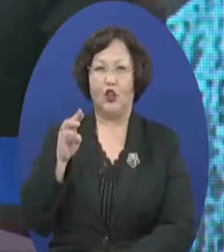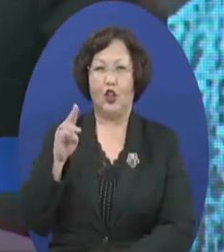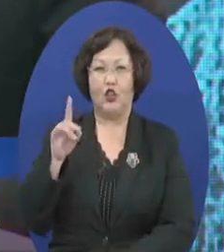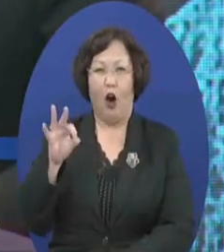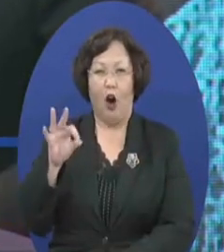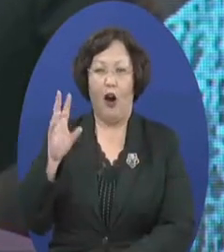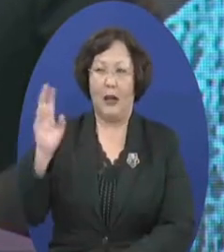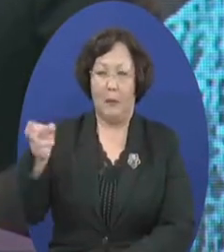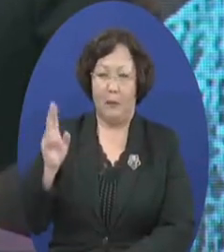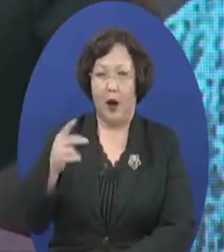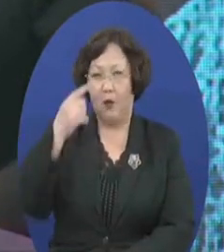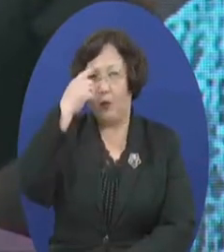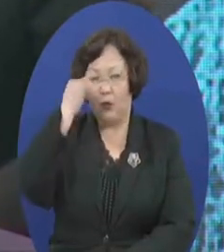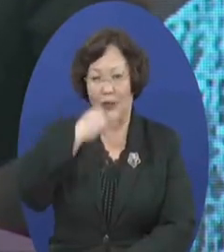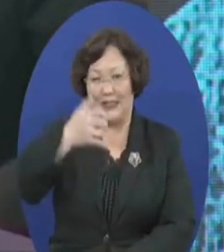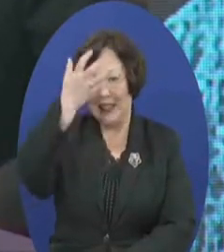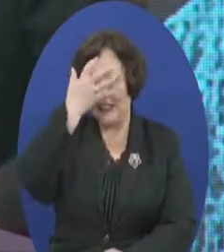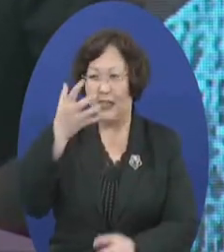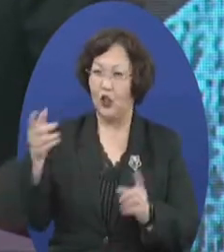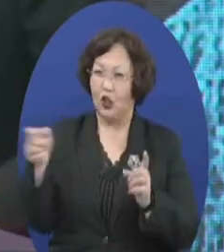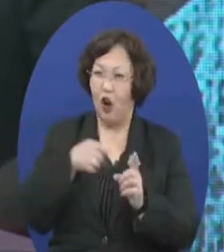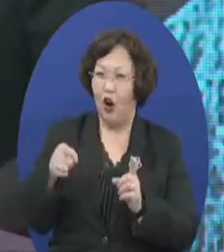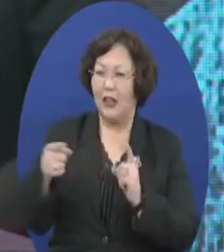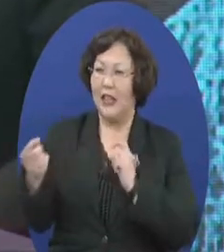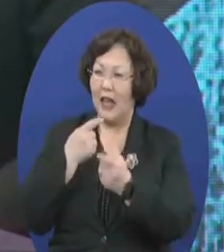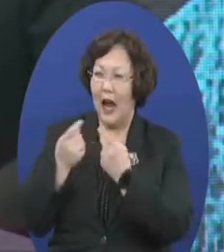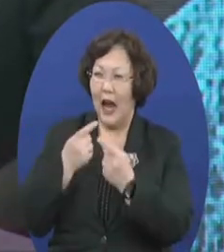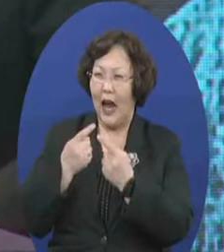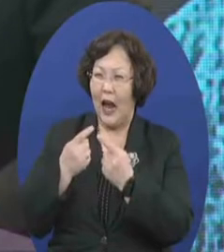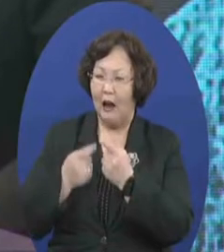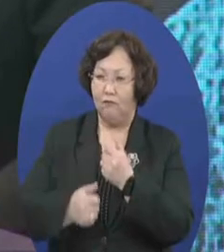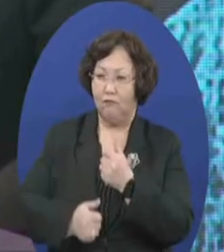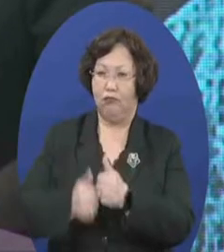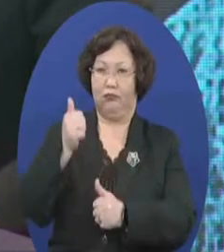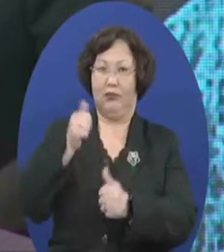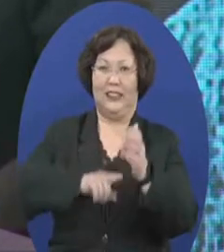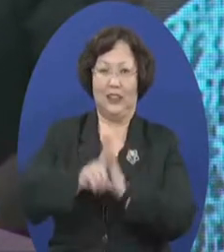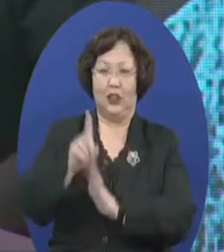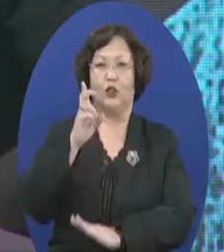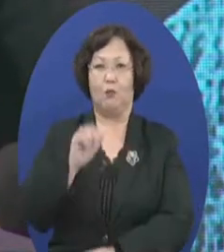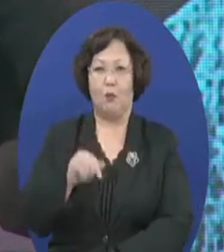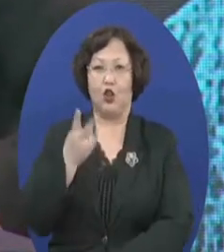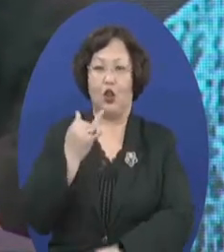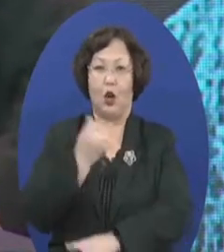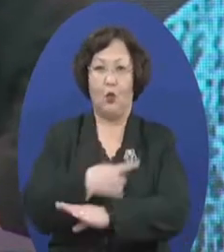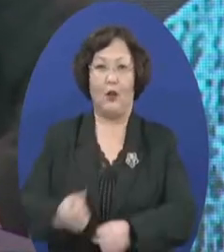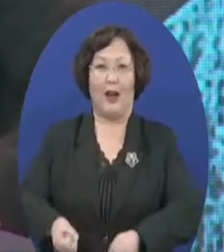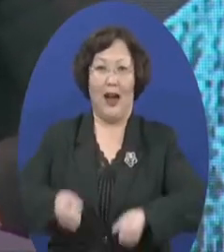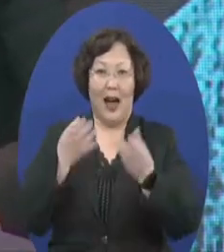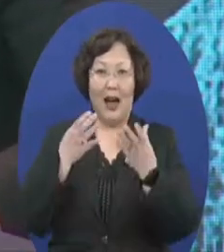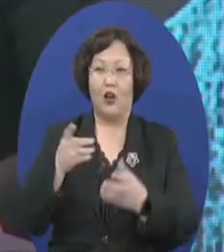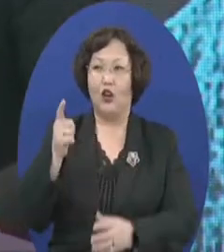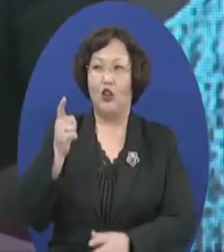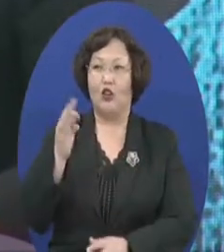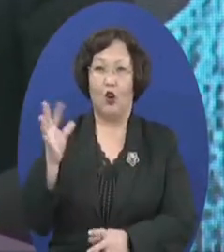Өнөөдөр энэхүү хилцээрийн эхний шатны бодит үр дүн гарч хөрөнгө оруулагч тал